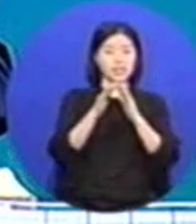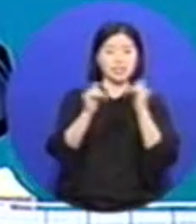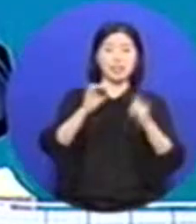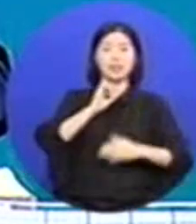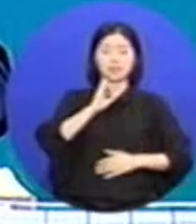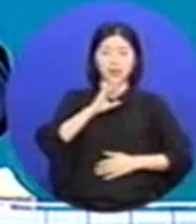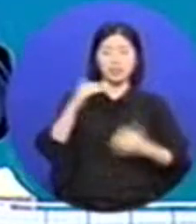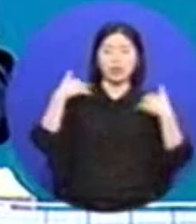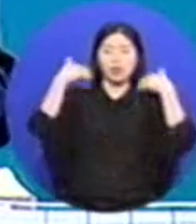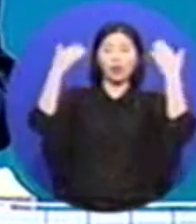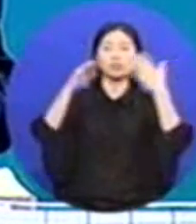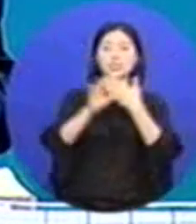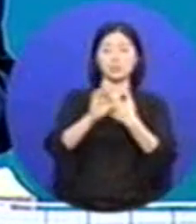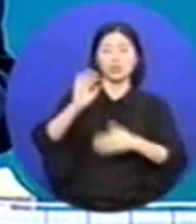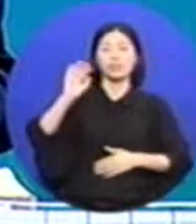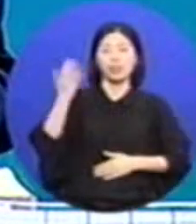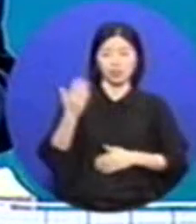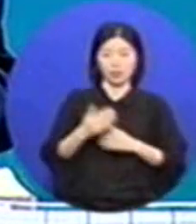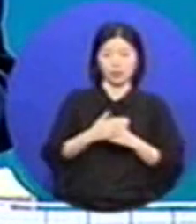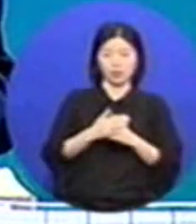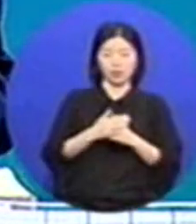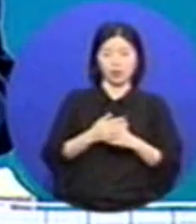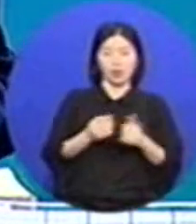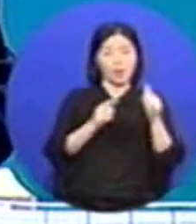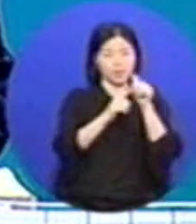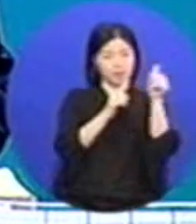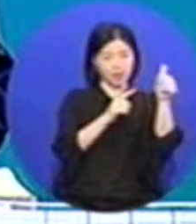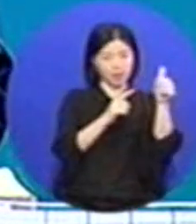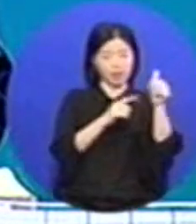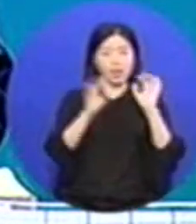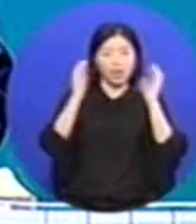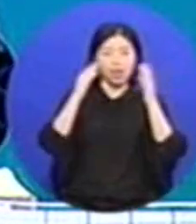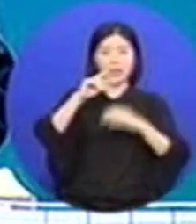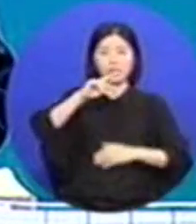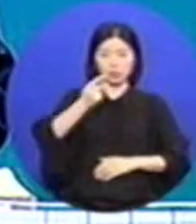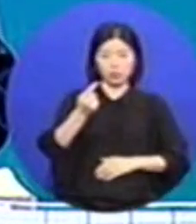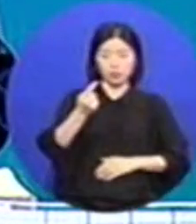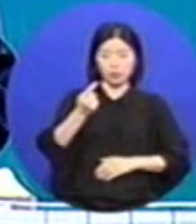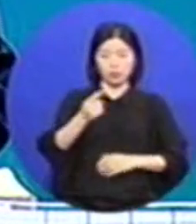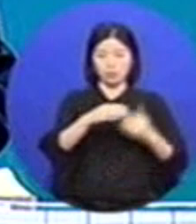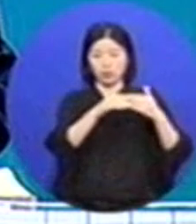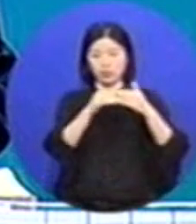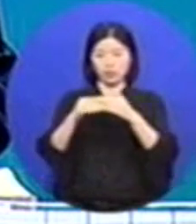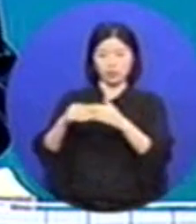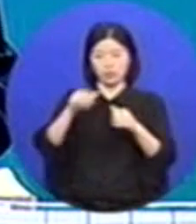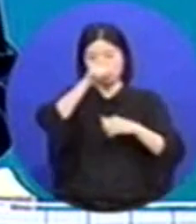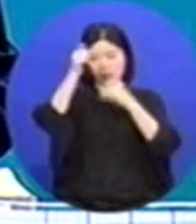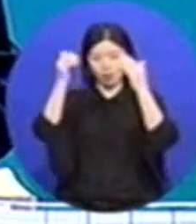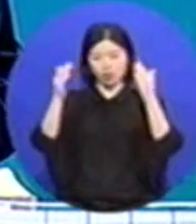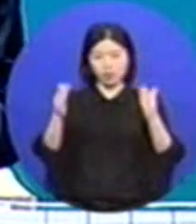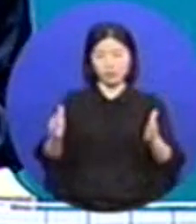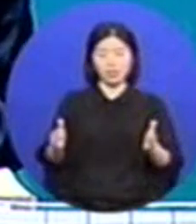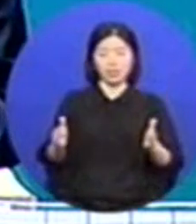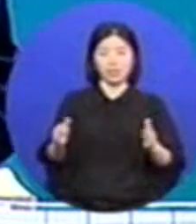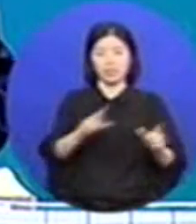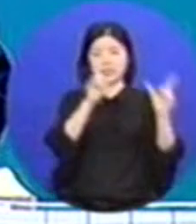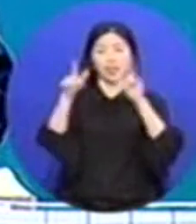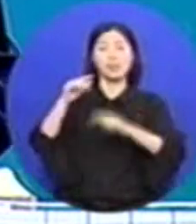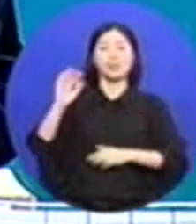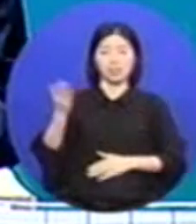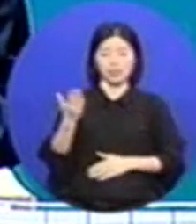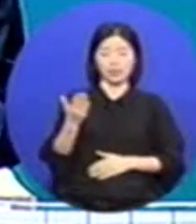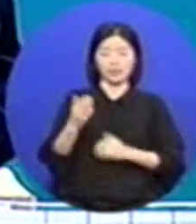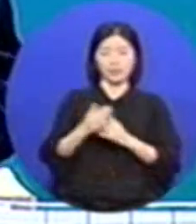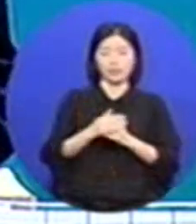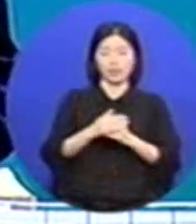돼요 배우자가 애라도 내 데리고 자는 거죠 평생 평생 그래도